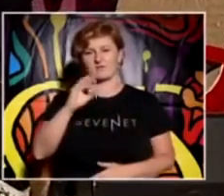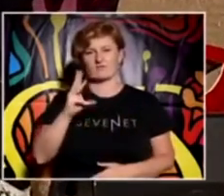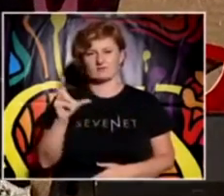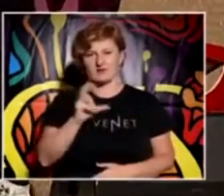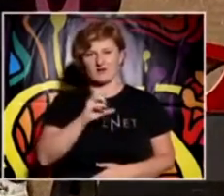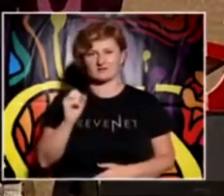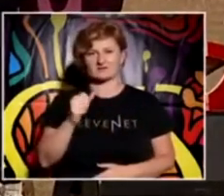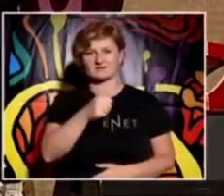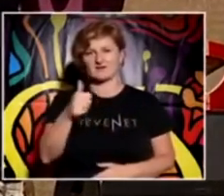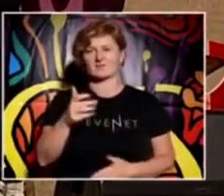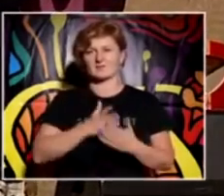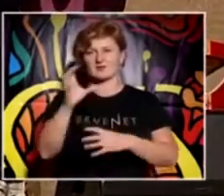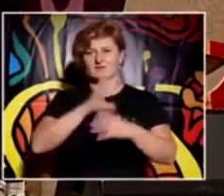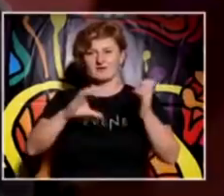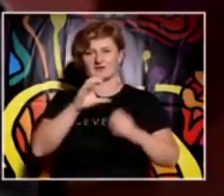Krowę.